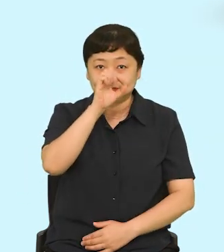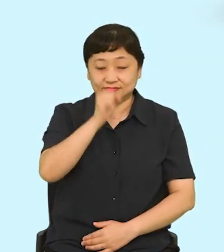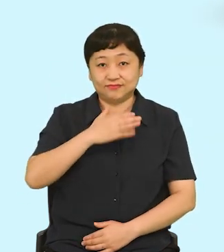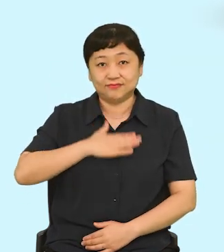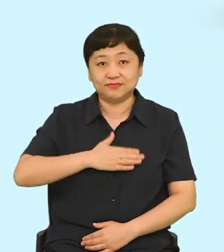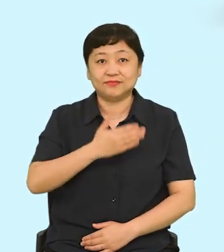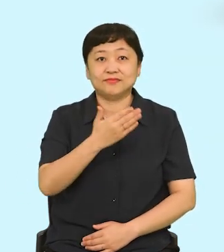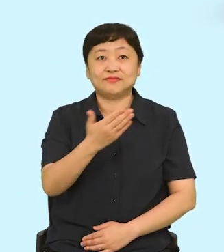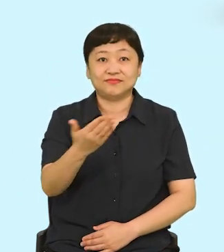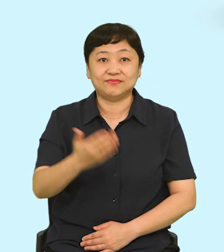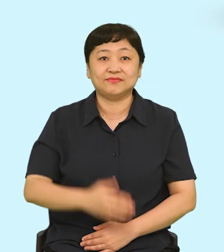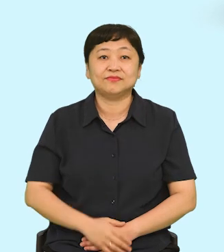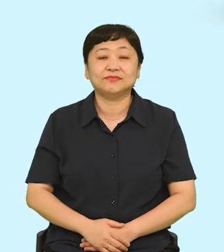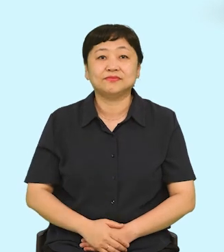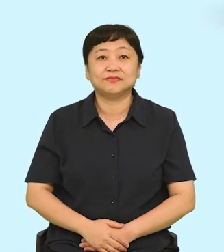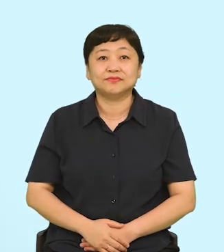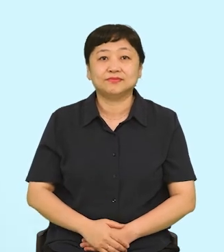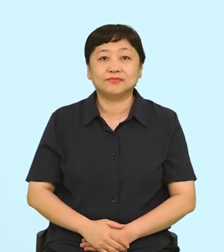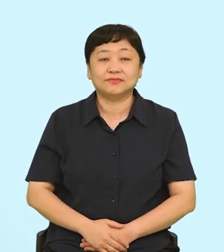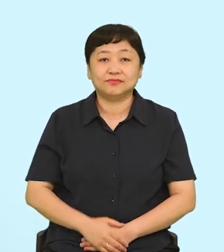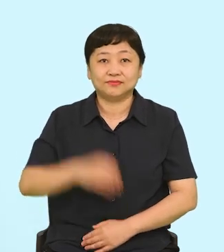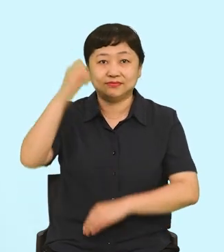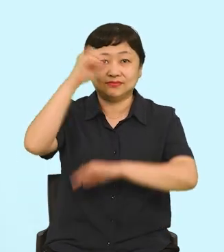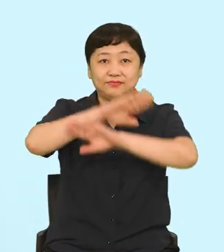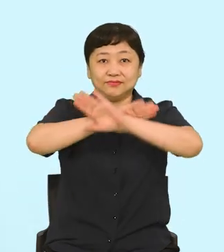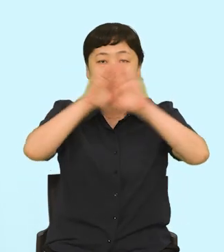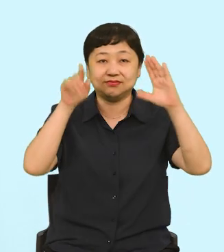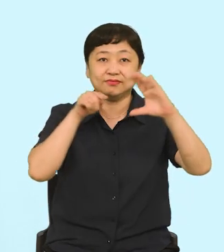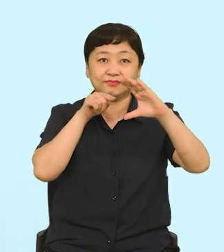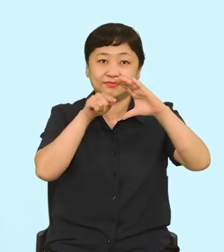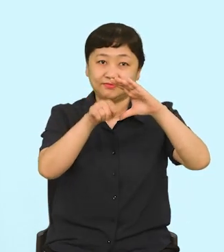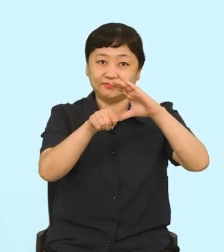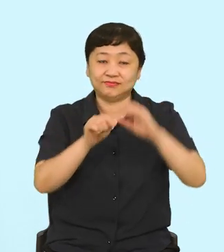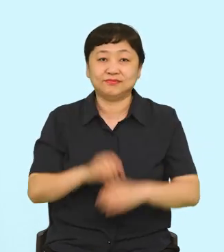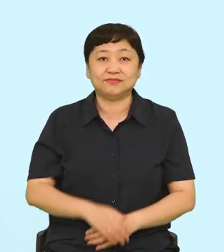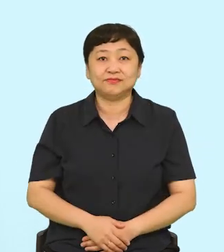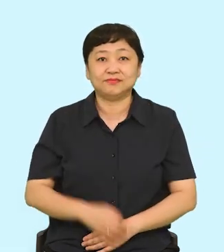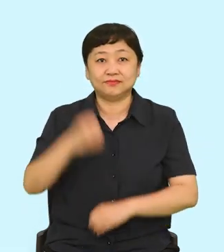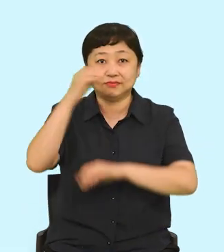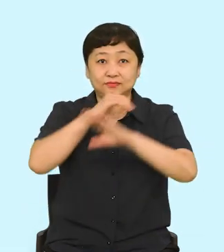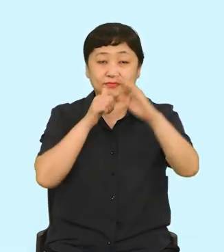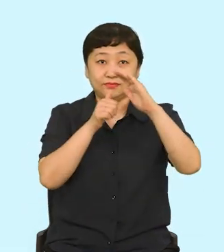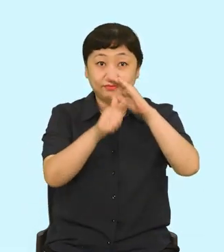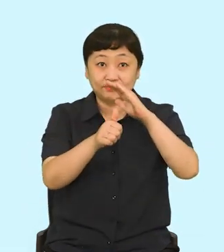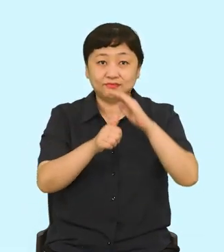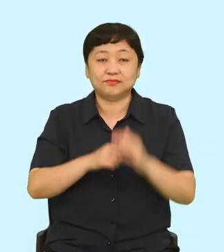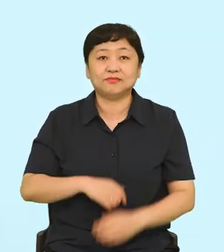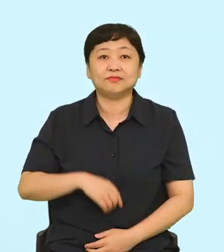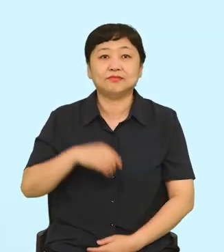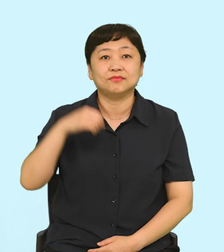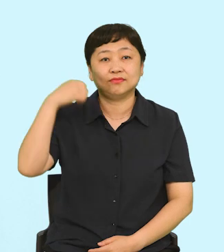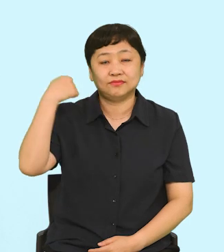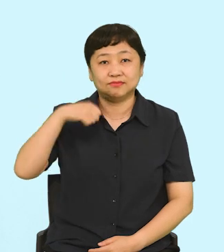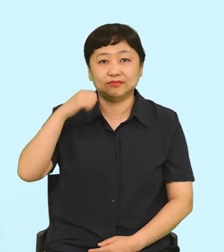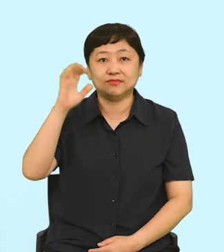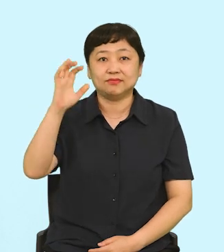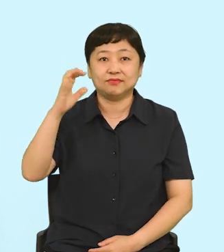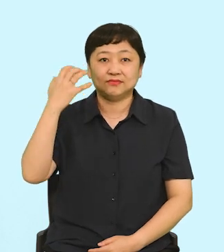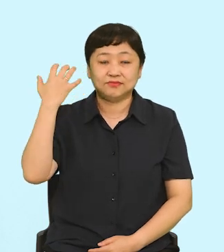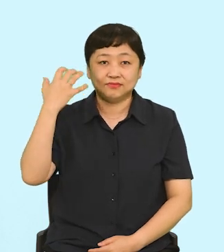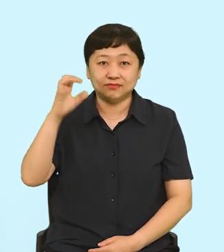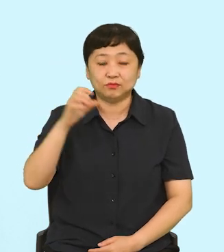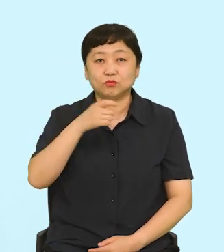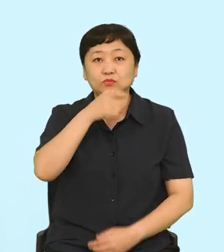장소 중 하나를 알려드릴게요. 바로 광명 동굴입니다. 광명 동굴에 가면 부채도,